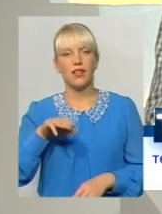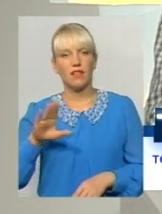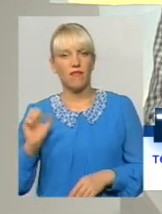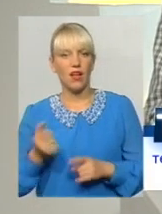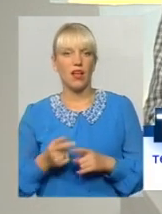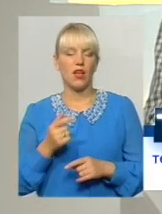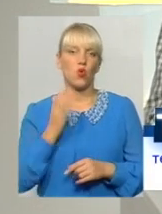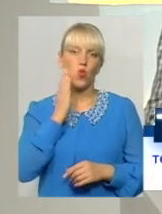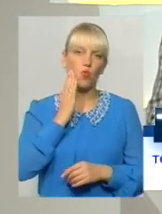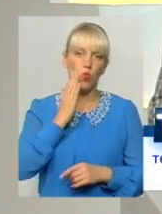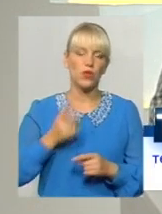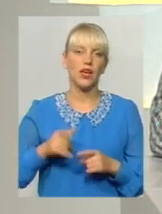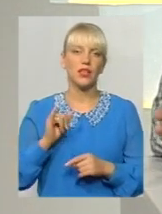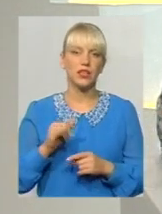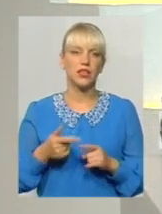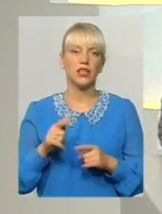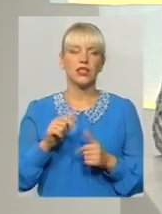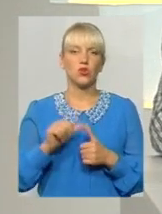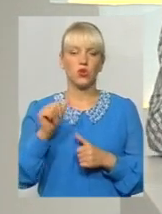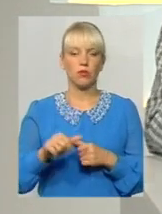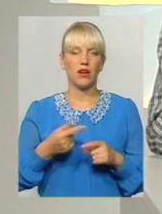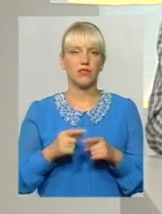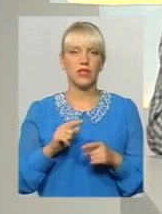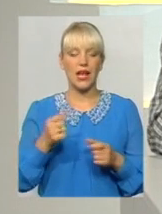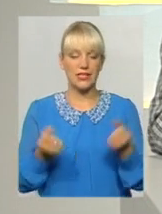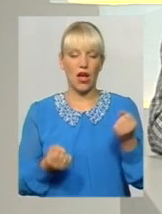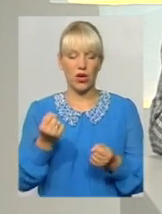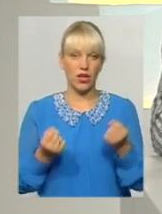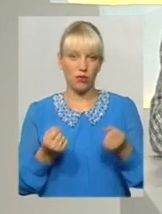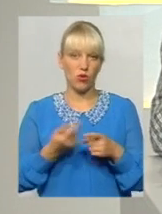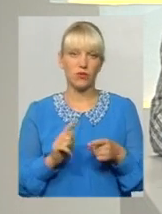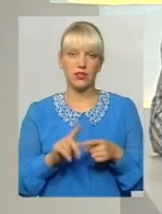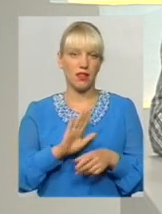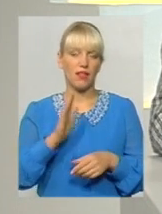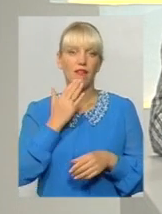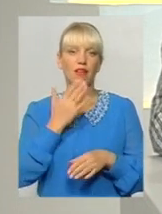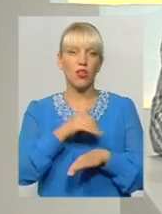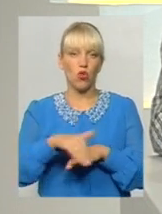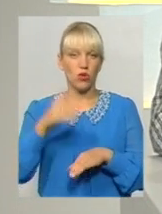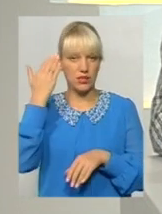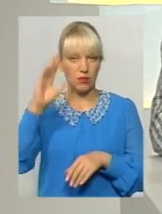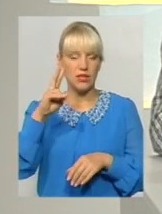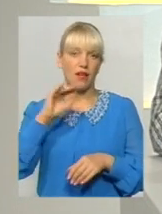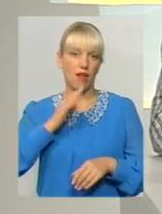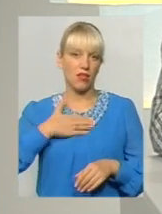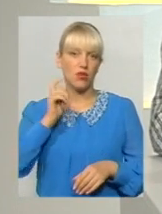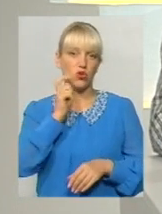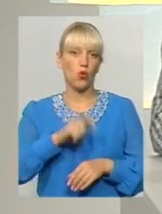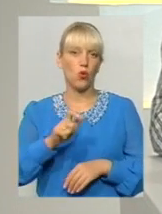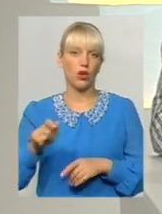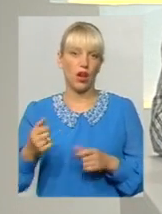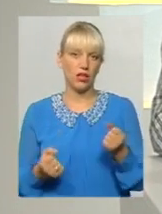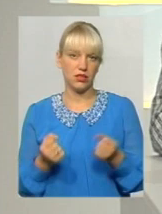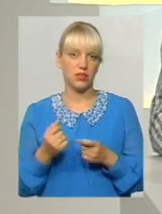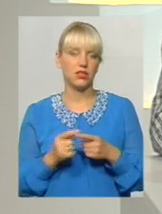Румунії. Ось, а за кермом цих автомобілів, звичайно, не іноземці, а наші громадяни, українці. Отож, оця